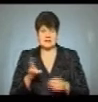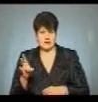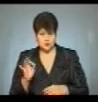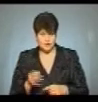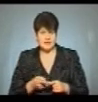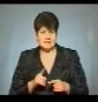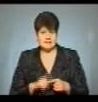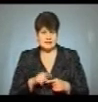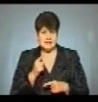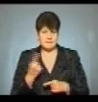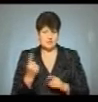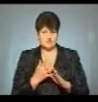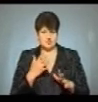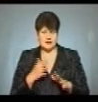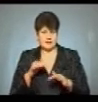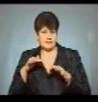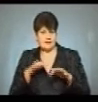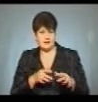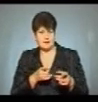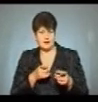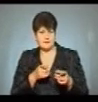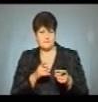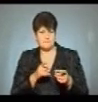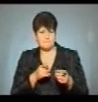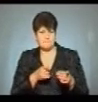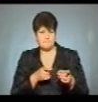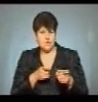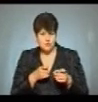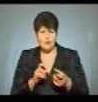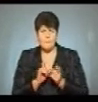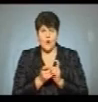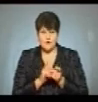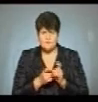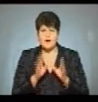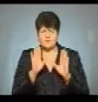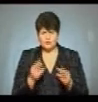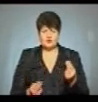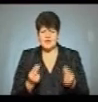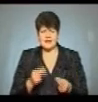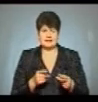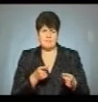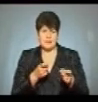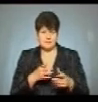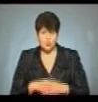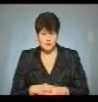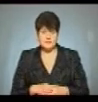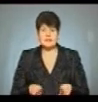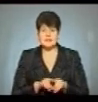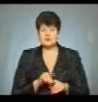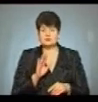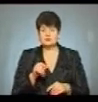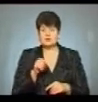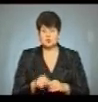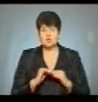це тактика бою, боротьба. В свою чергу також будуть грати пейнтбол. Зокрема, також тут буде діяти